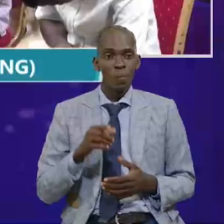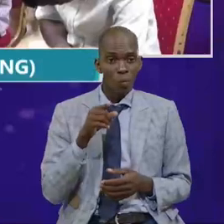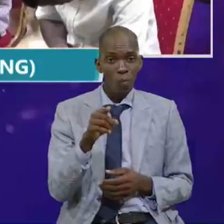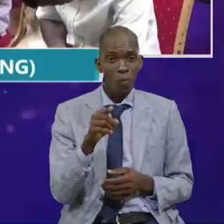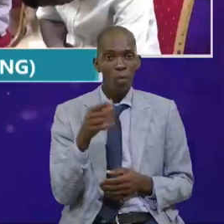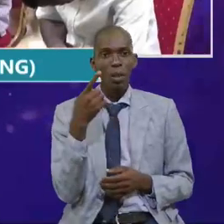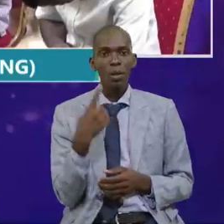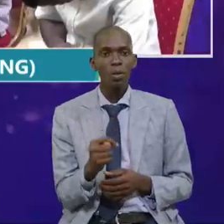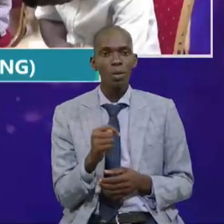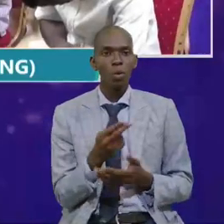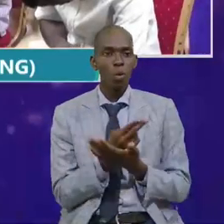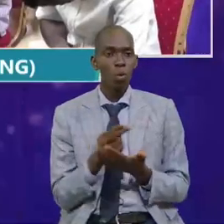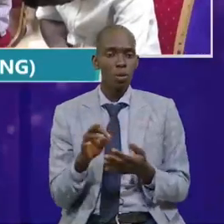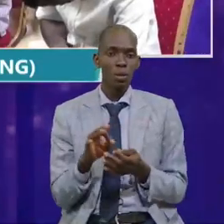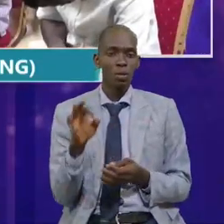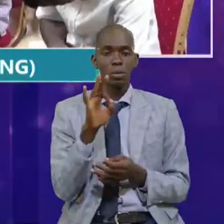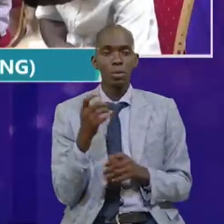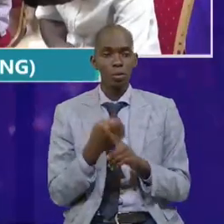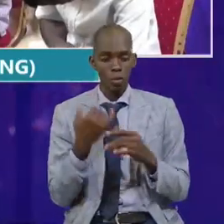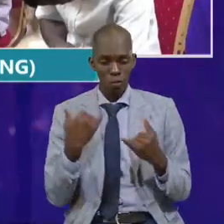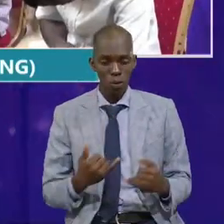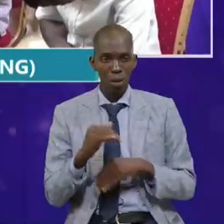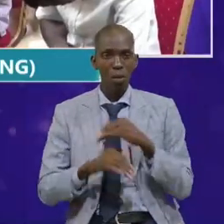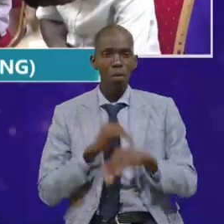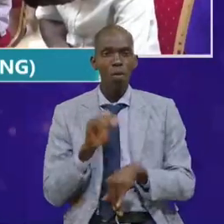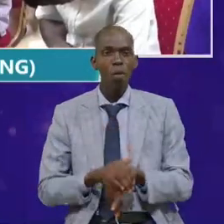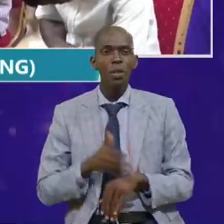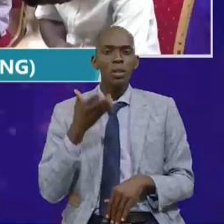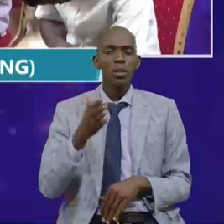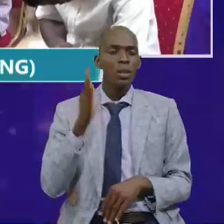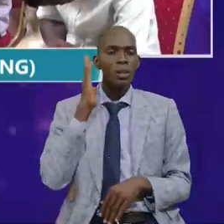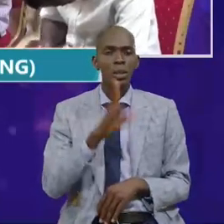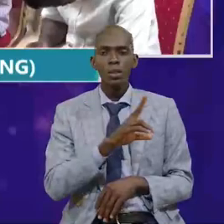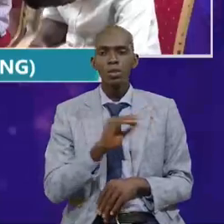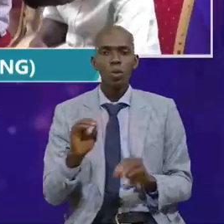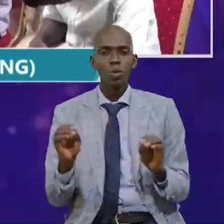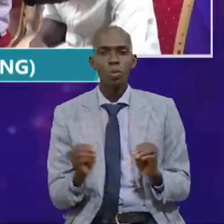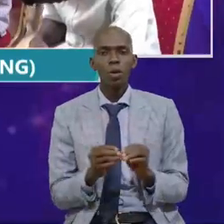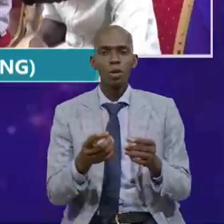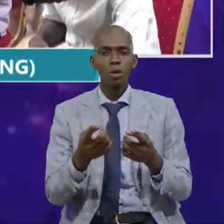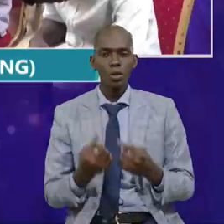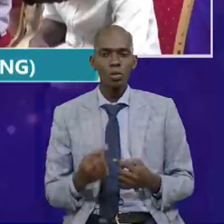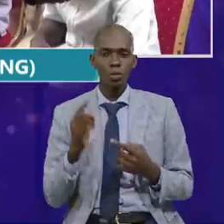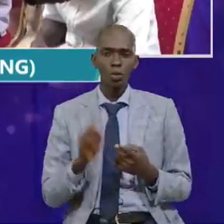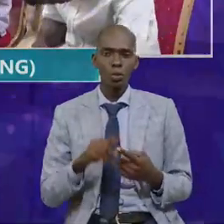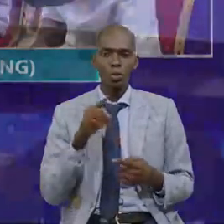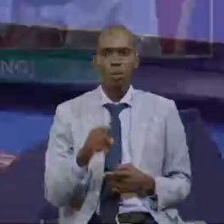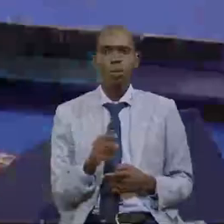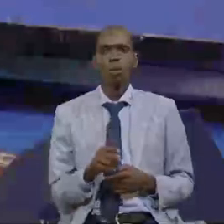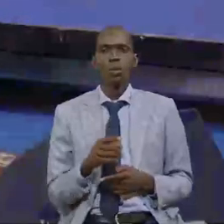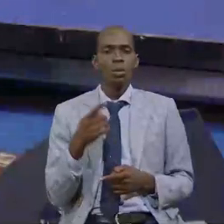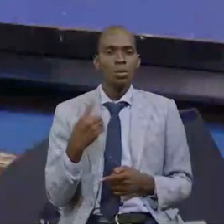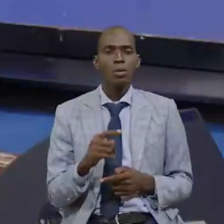toi, ville sainte, car désormais, il n'entrera plus chez toi, ni incirconcis,